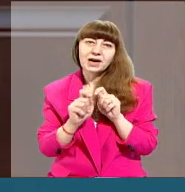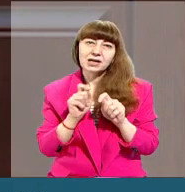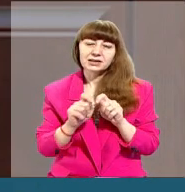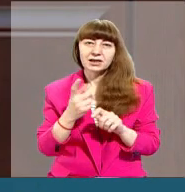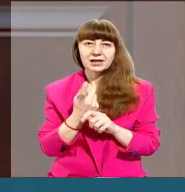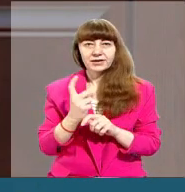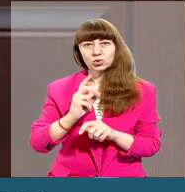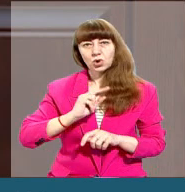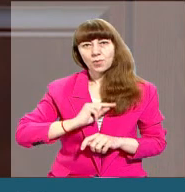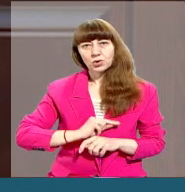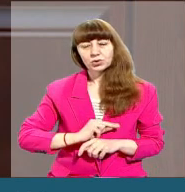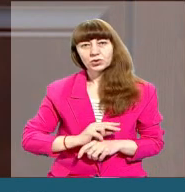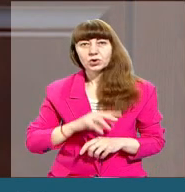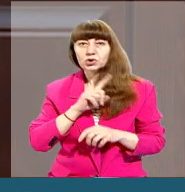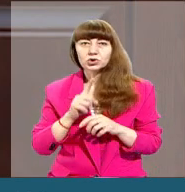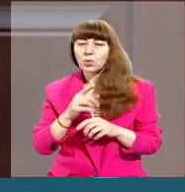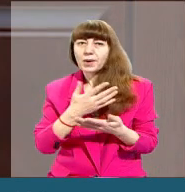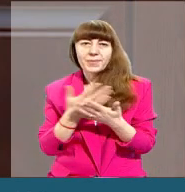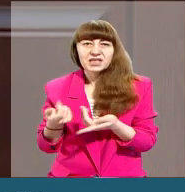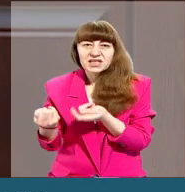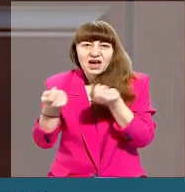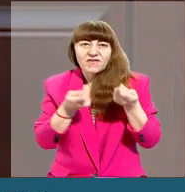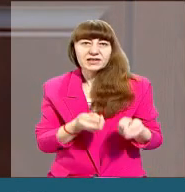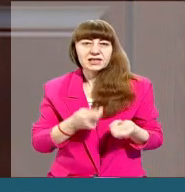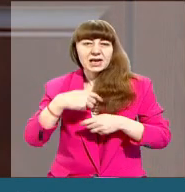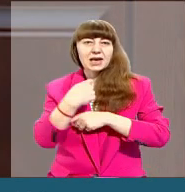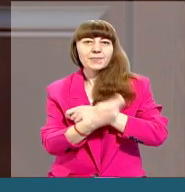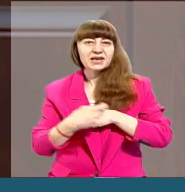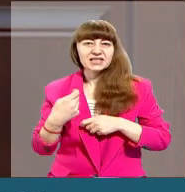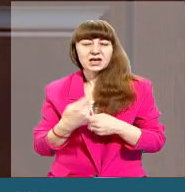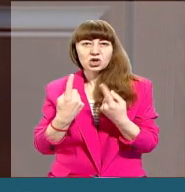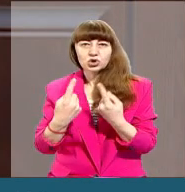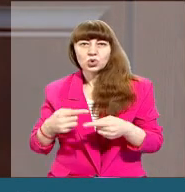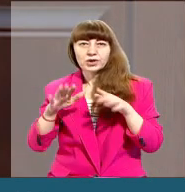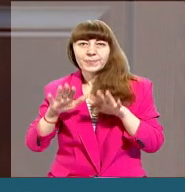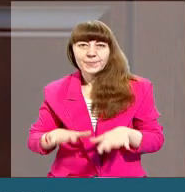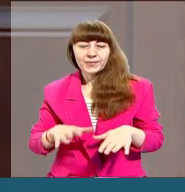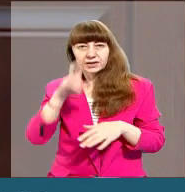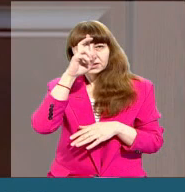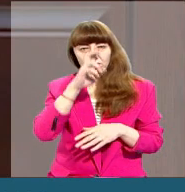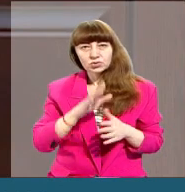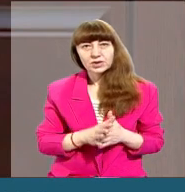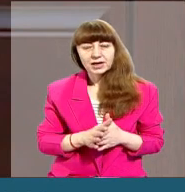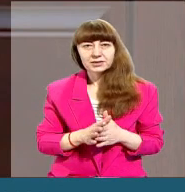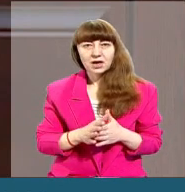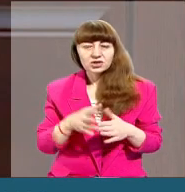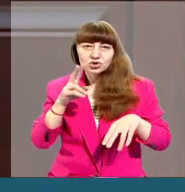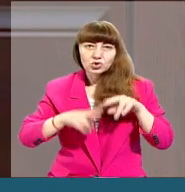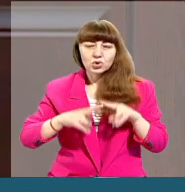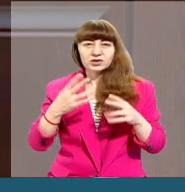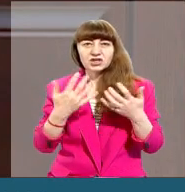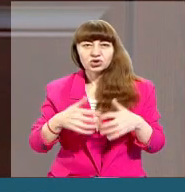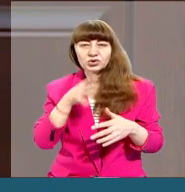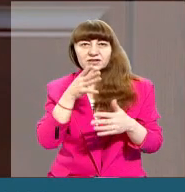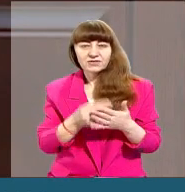эту работу. Чтобы мы не завозили материалы из других регионов, а строили за счет вот собственного